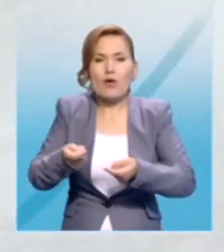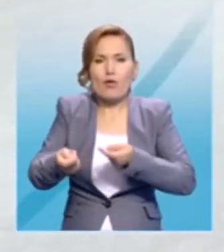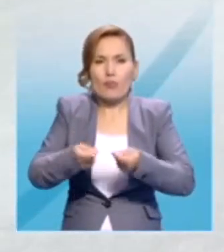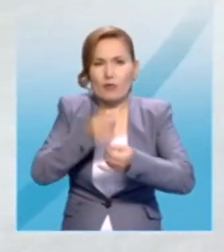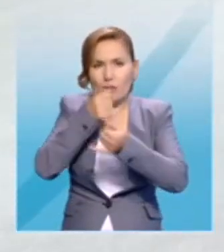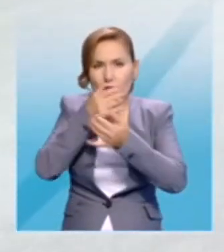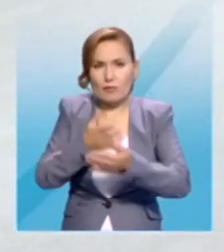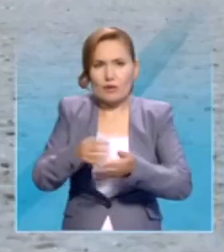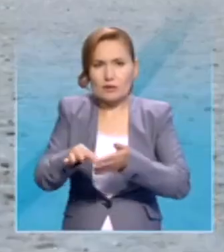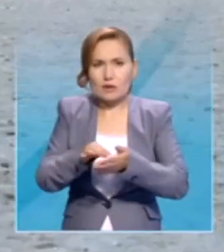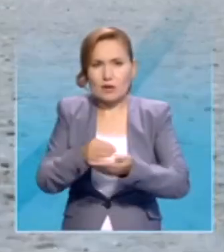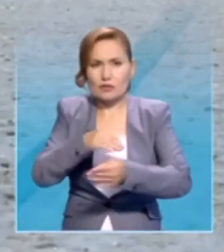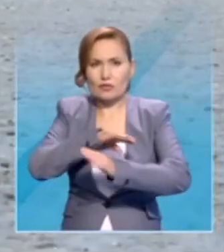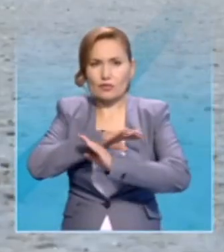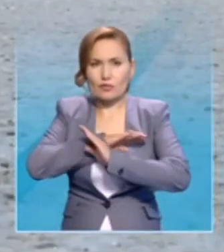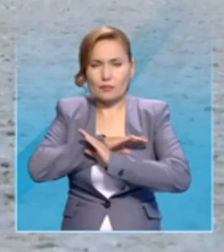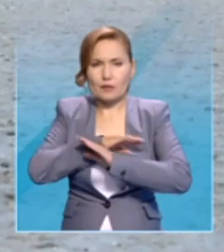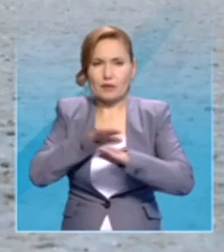қалған деп отыр.